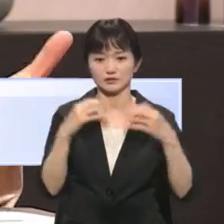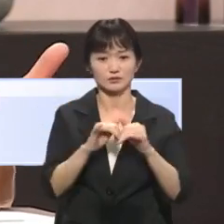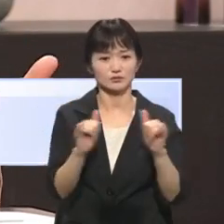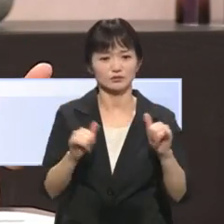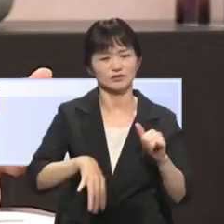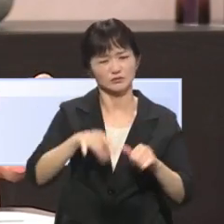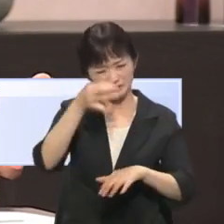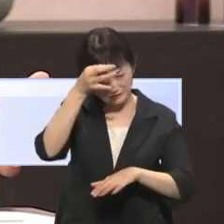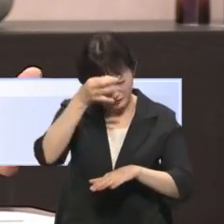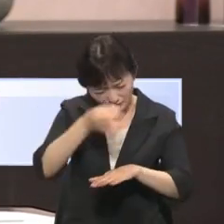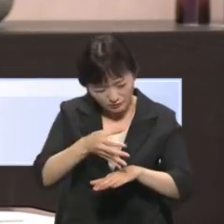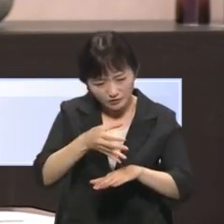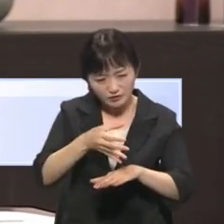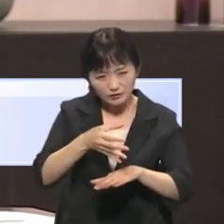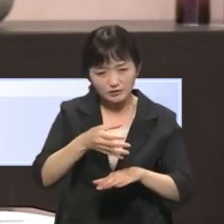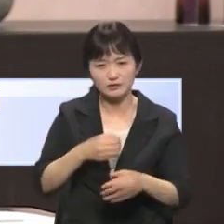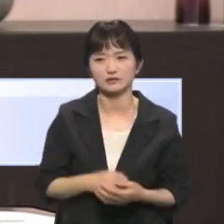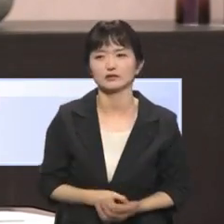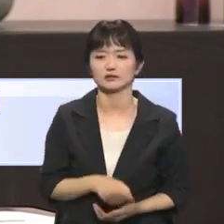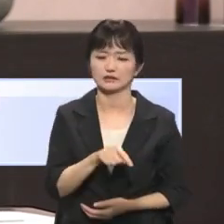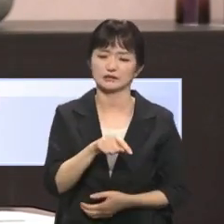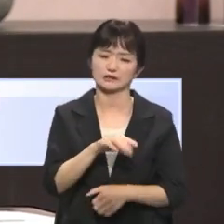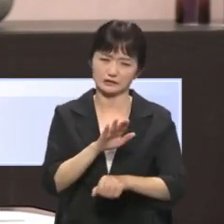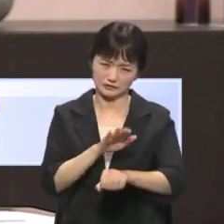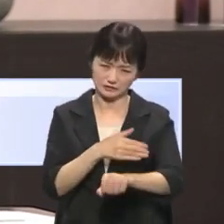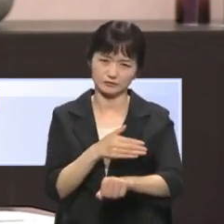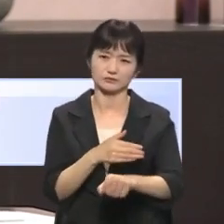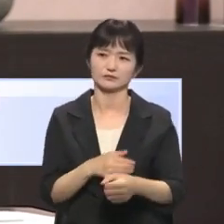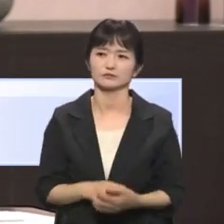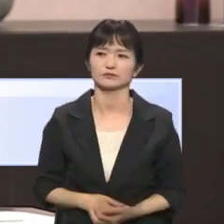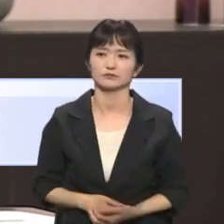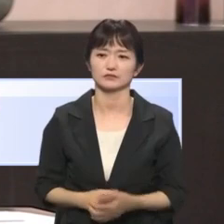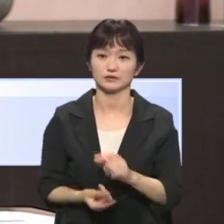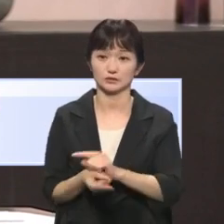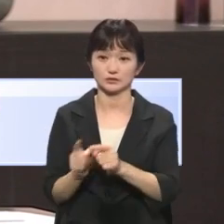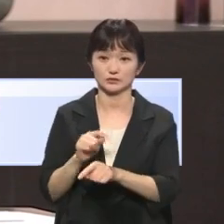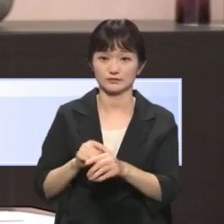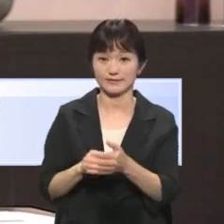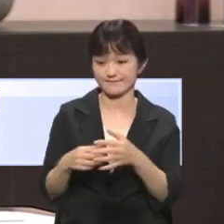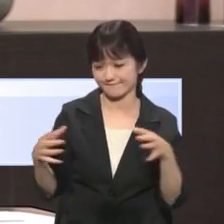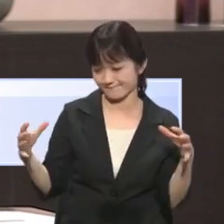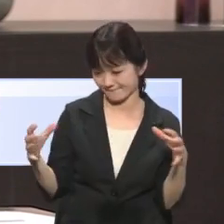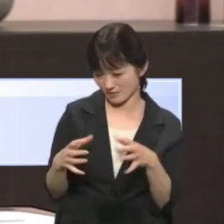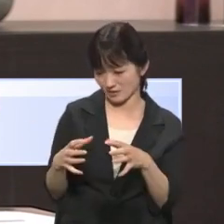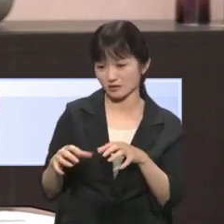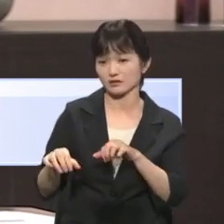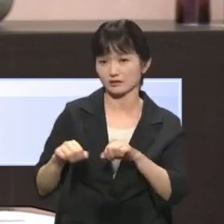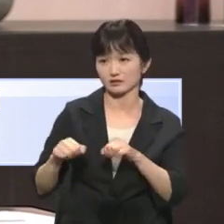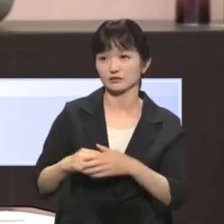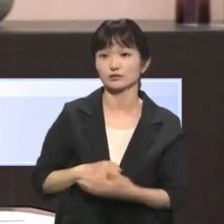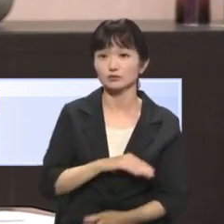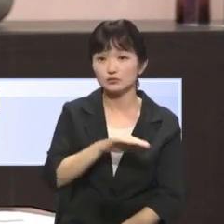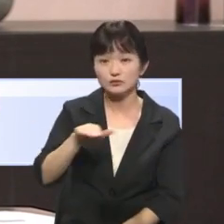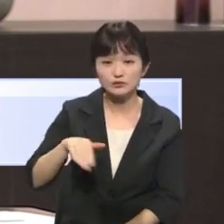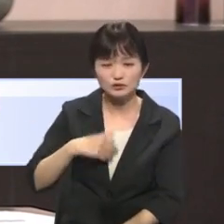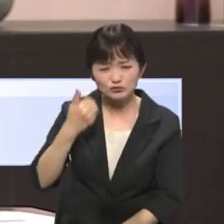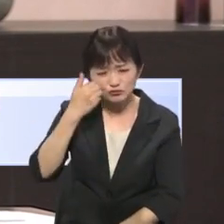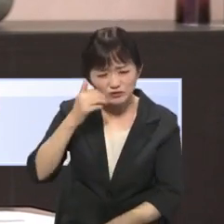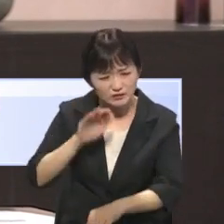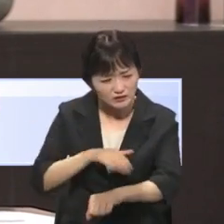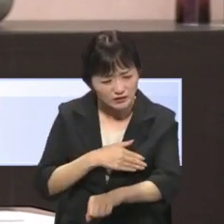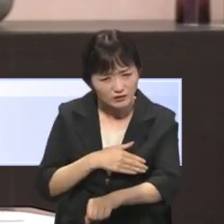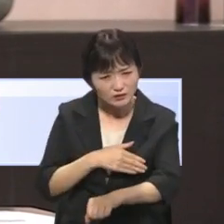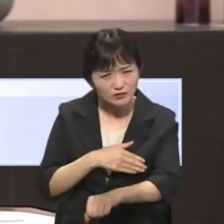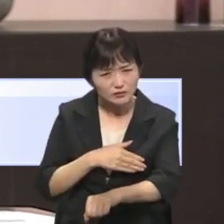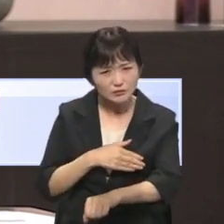국민들께 일단 사과를 먼저 하고 이런 부분이 잘못됐습니다만은 합심해서 조금 하고 그 다음에 우리가 책임 소재를 좀 밝혀 봅시다 이렇게 하는